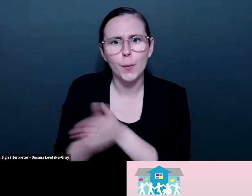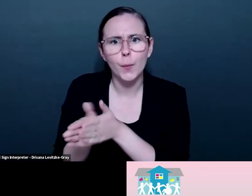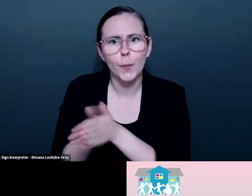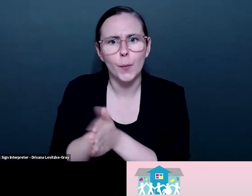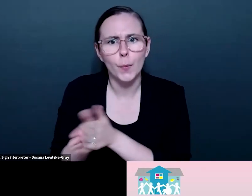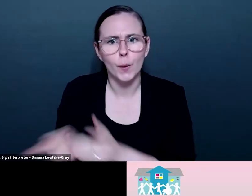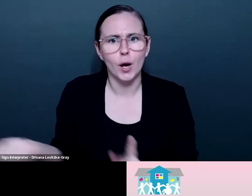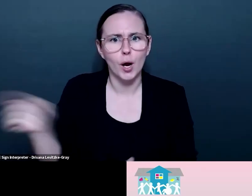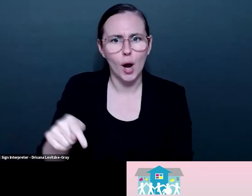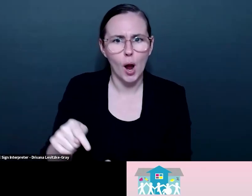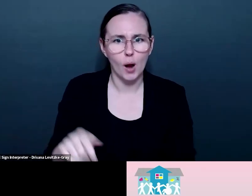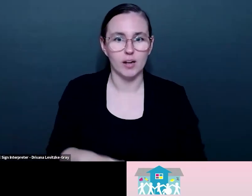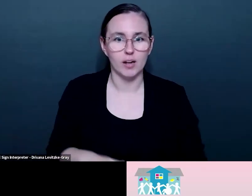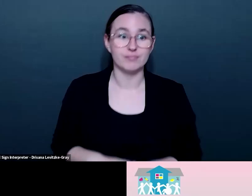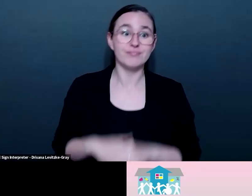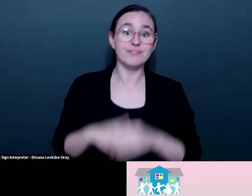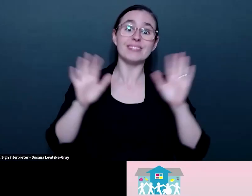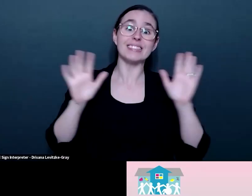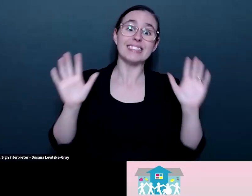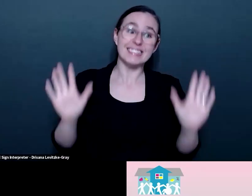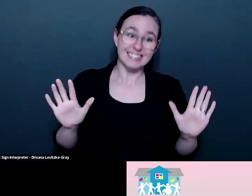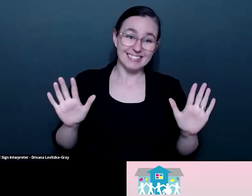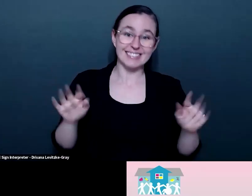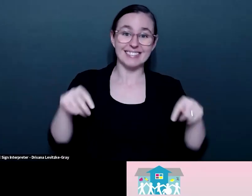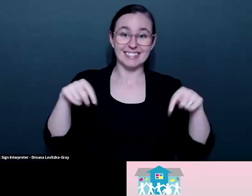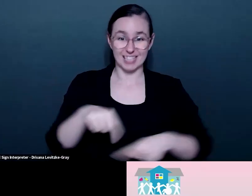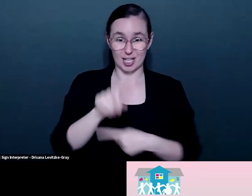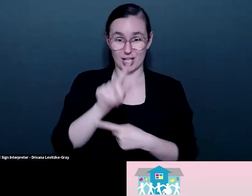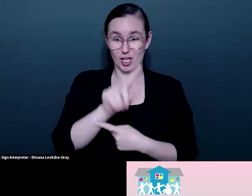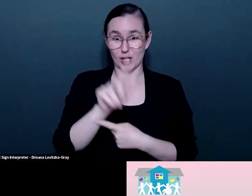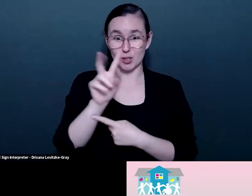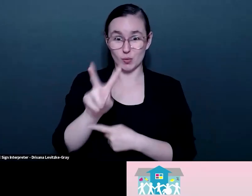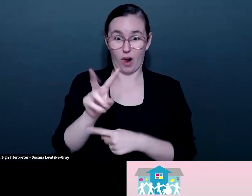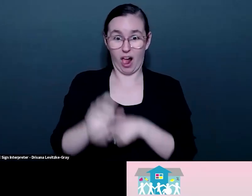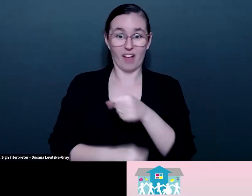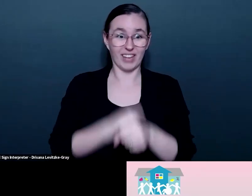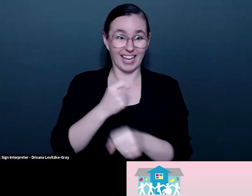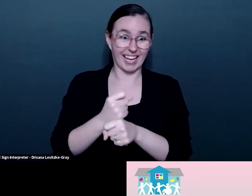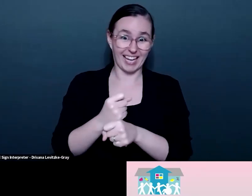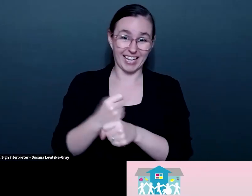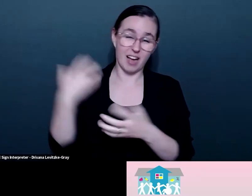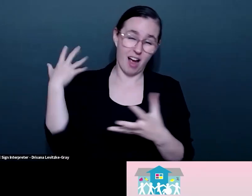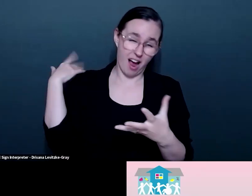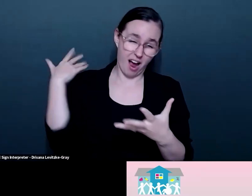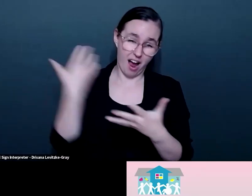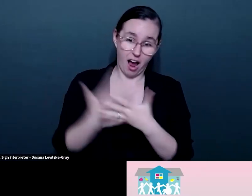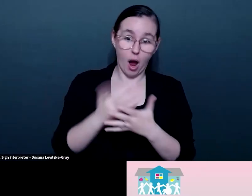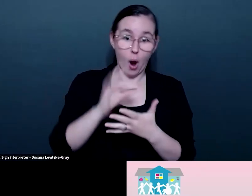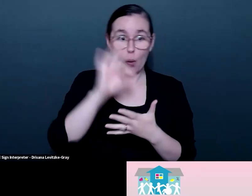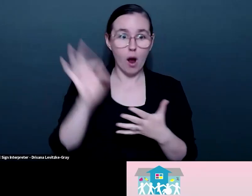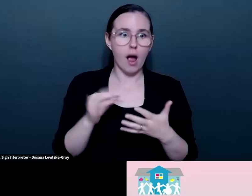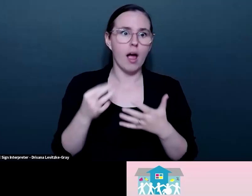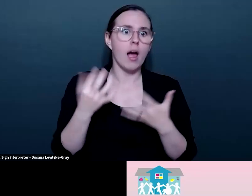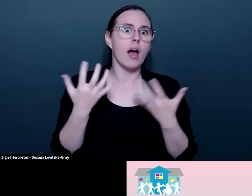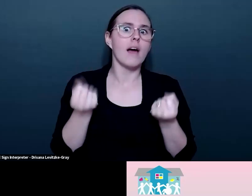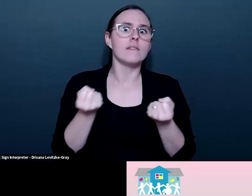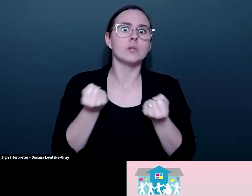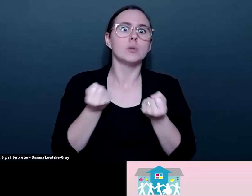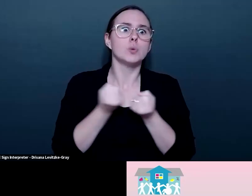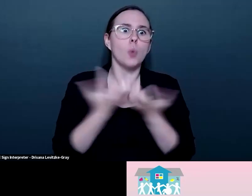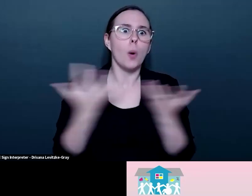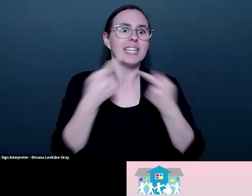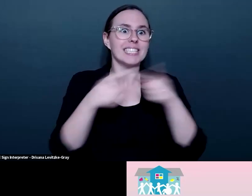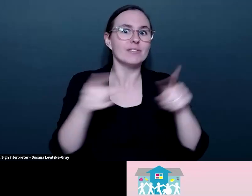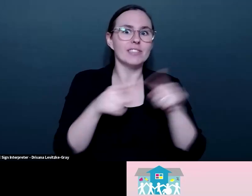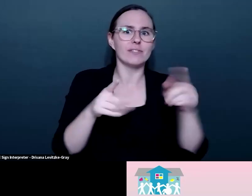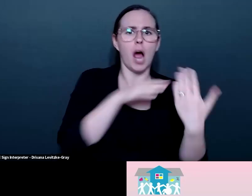l'école. Euh, alors, la raison pour laquelle ça nous a pris du temps pour déterminer